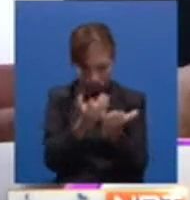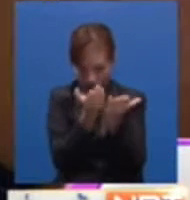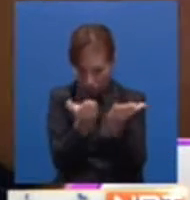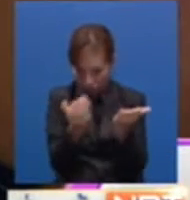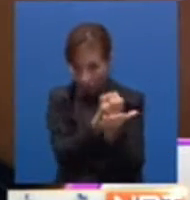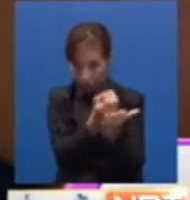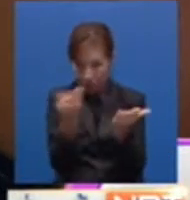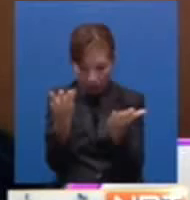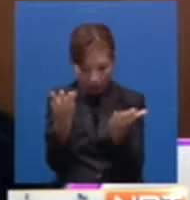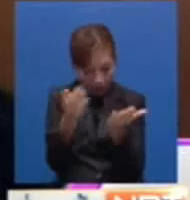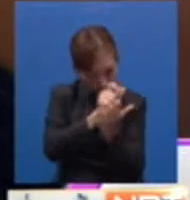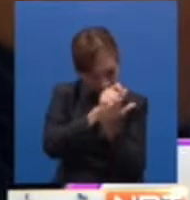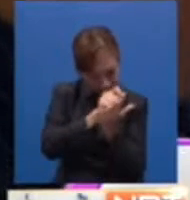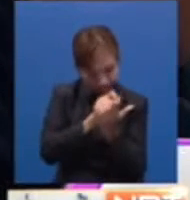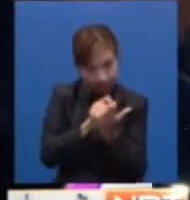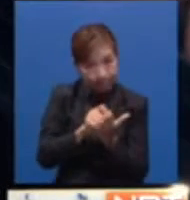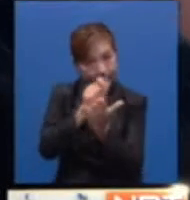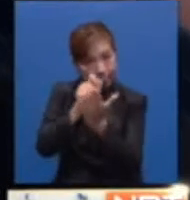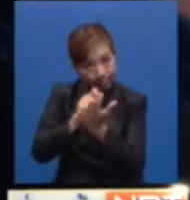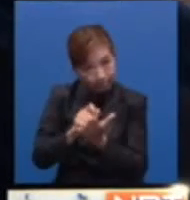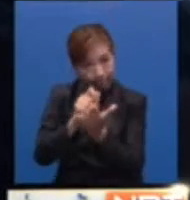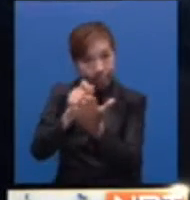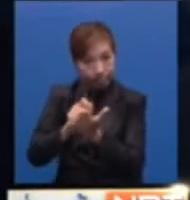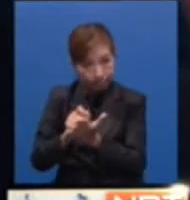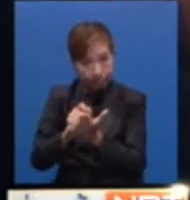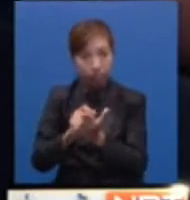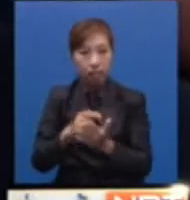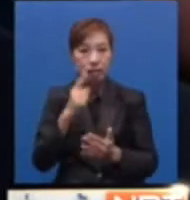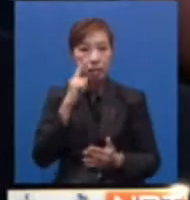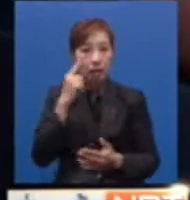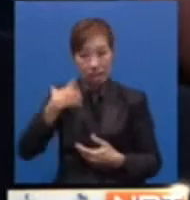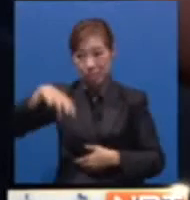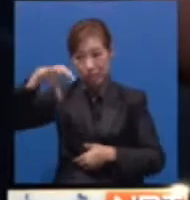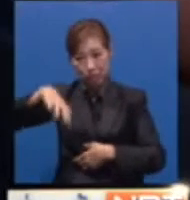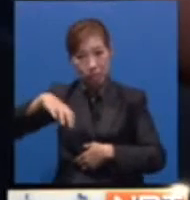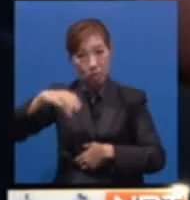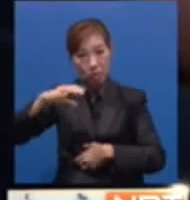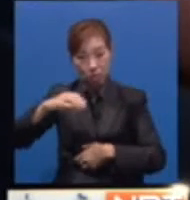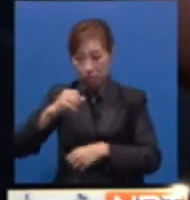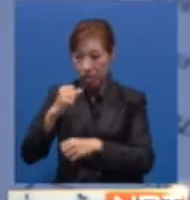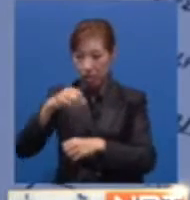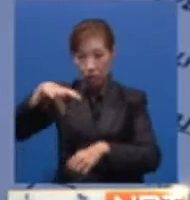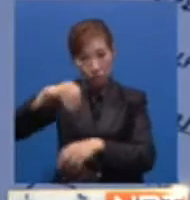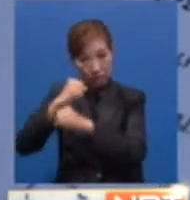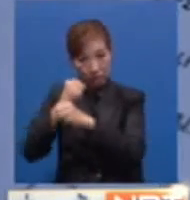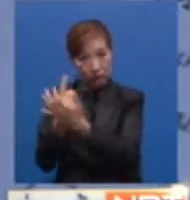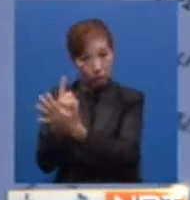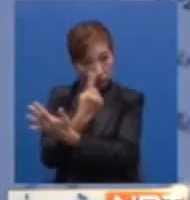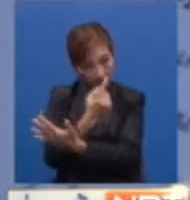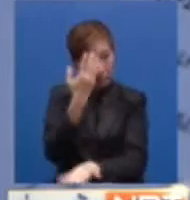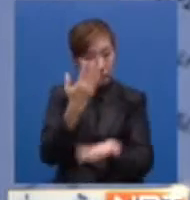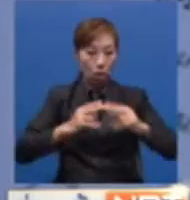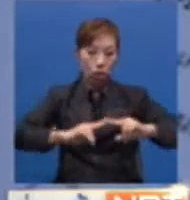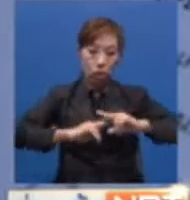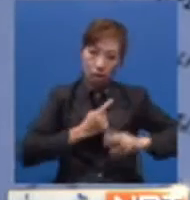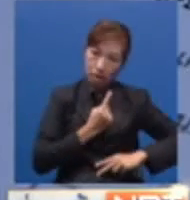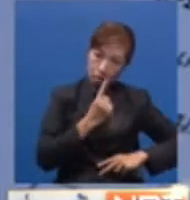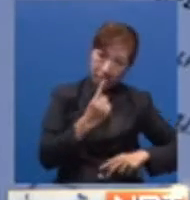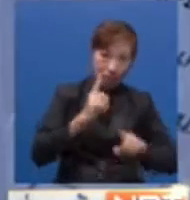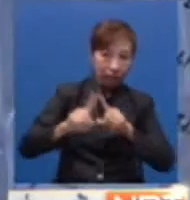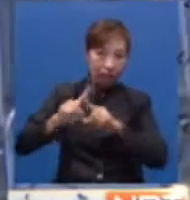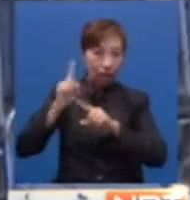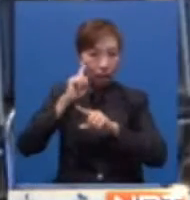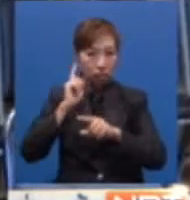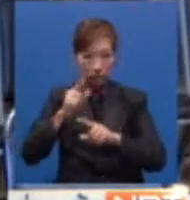รายละเอียดทั้งหมดของทั้งนิติบุคคลและผู้ที่ได้รับเลือกโดยจะต้องเตรียมรูปถ่ายและเอกสารให้พร้อมก่อนจะถึงขั้นตอนต่อ